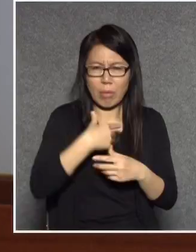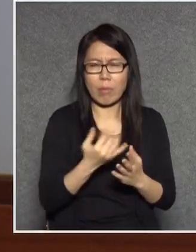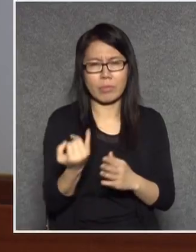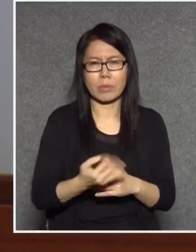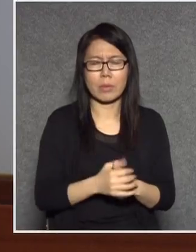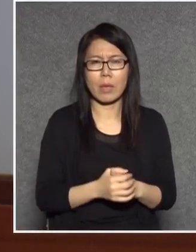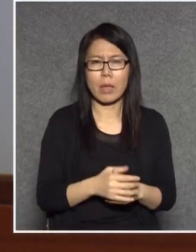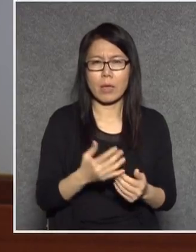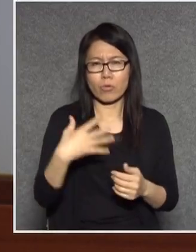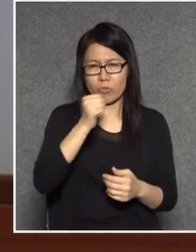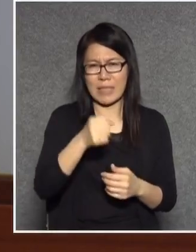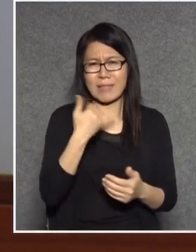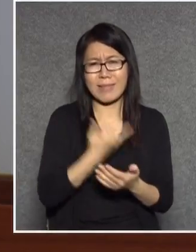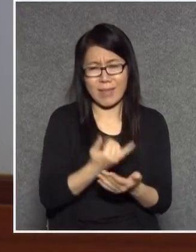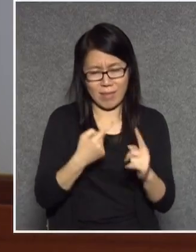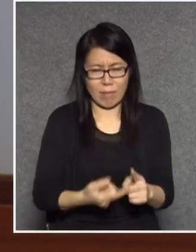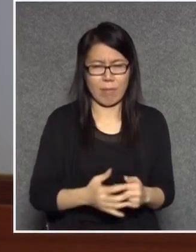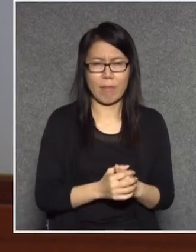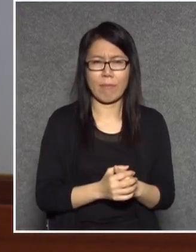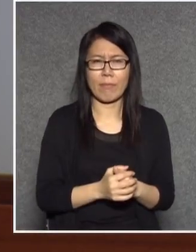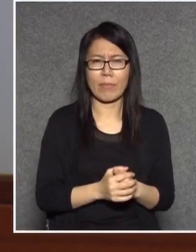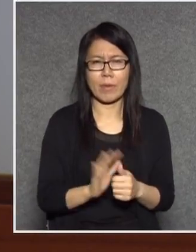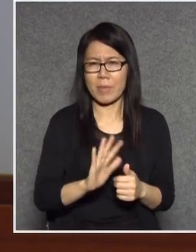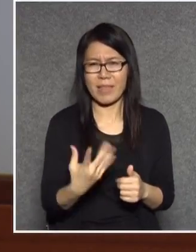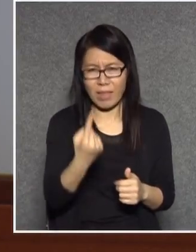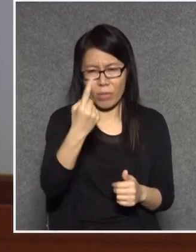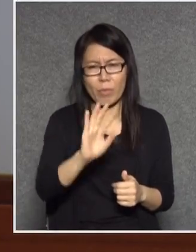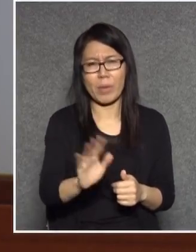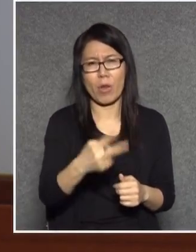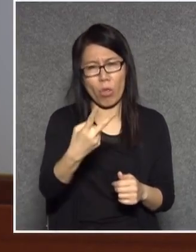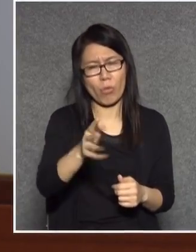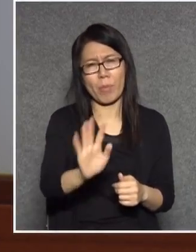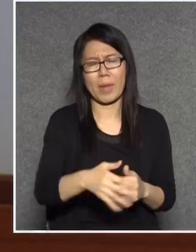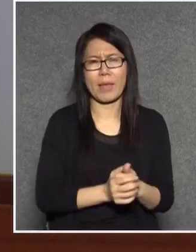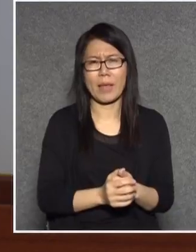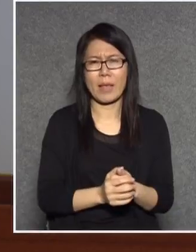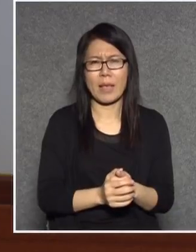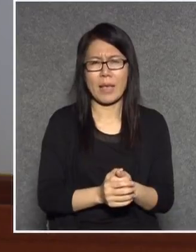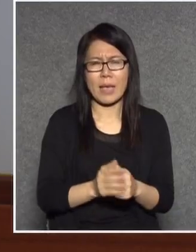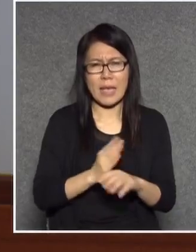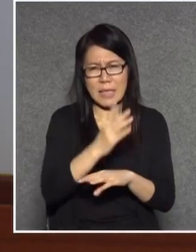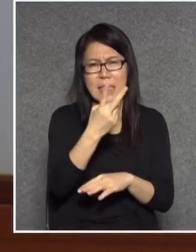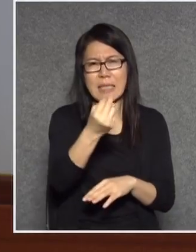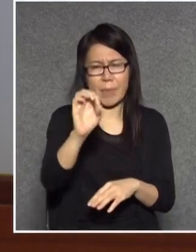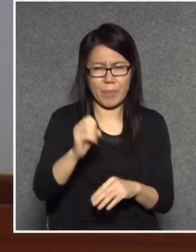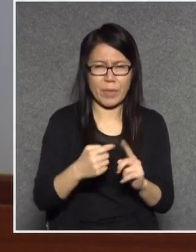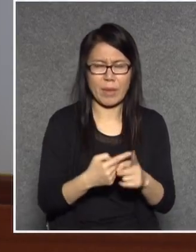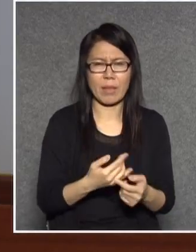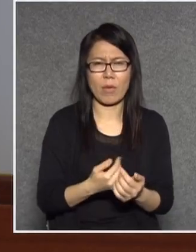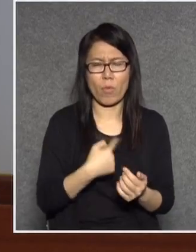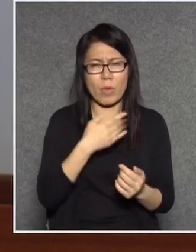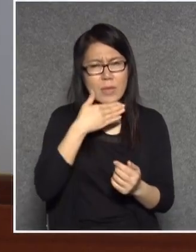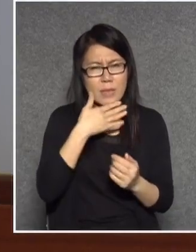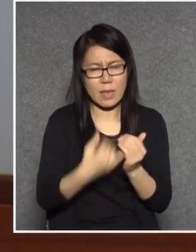主席，是死了人了，不止一個，不止兩個，是超過20個，我們的下一代年輕